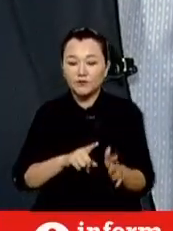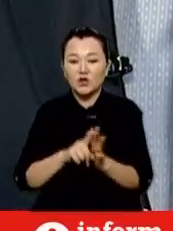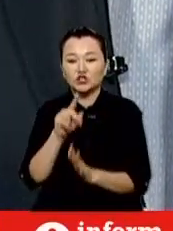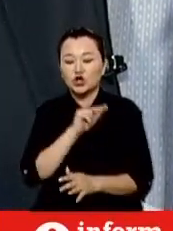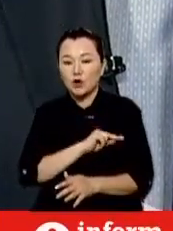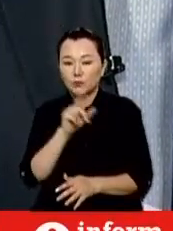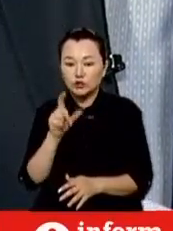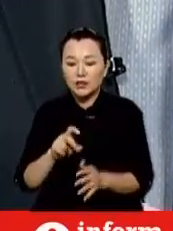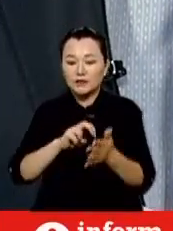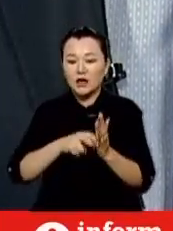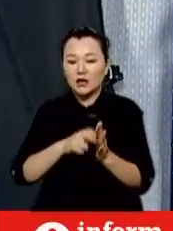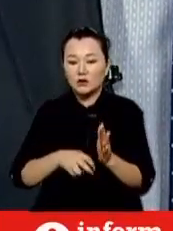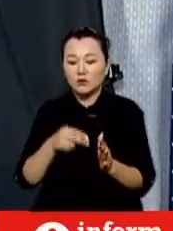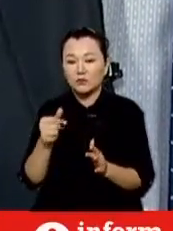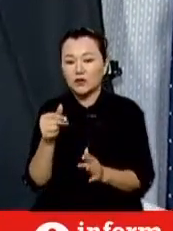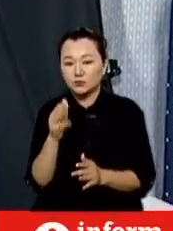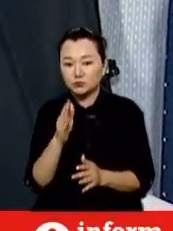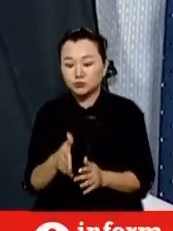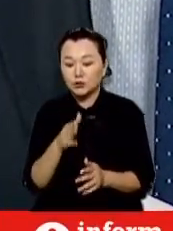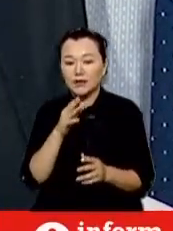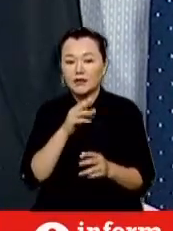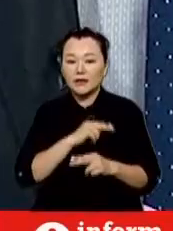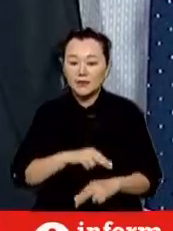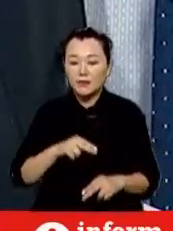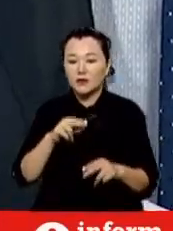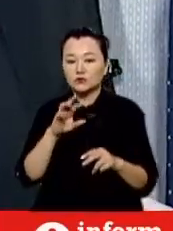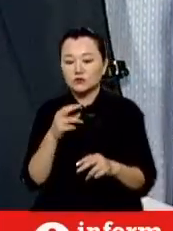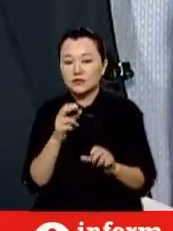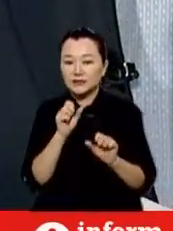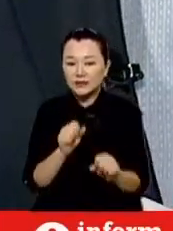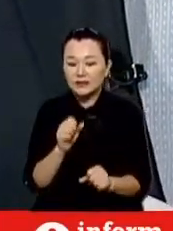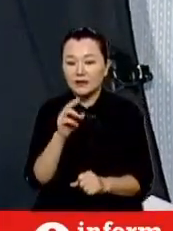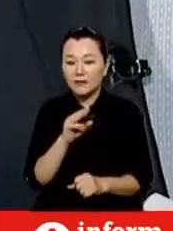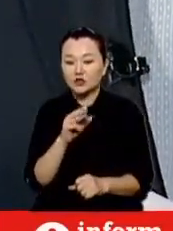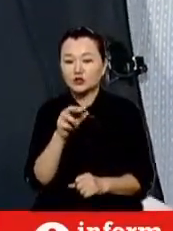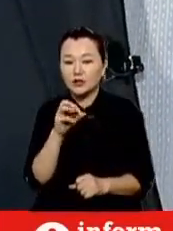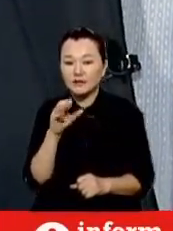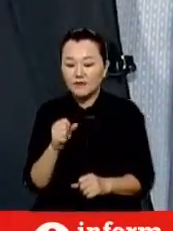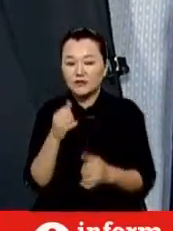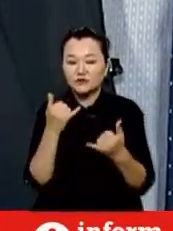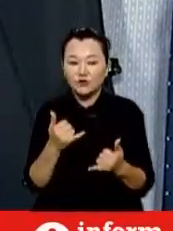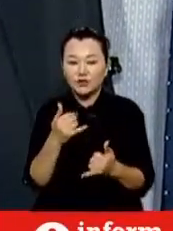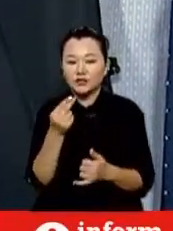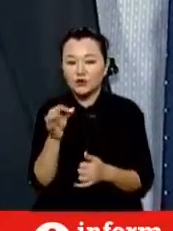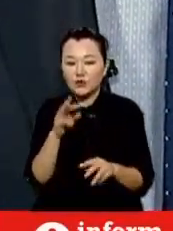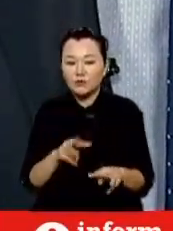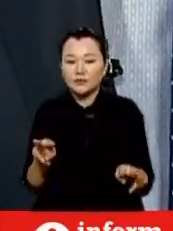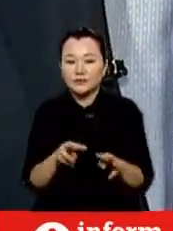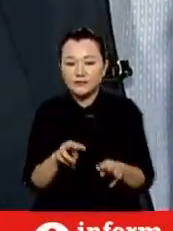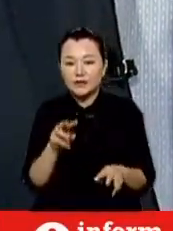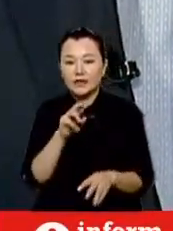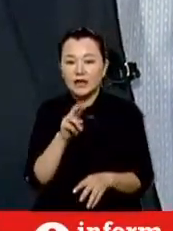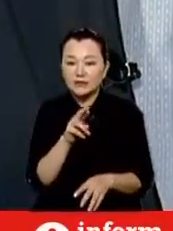адамның салық агенттігіне айналады. Еңбек және халықты әлеуметтік қорғау министрі Тамара Дүйсенованың айтуынша, қазір қаржы министрлігі Яндекс